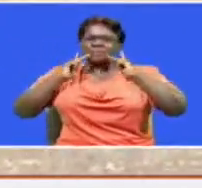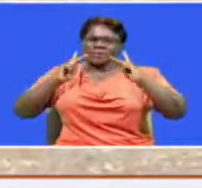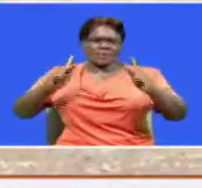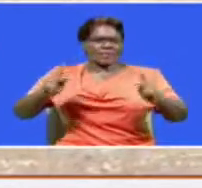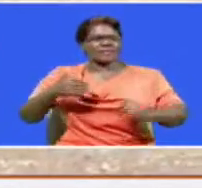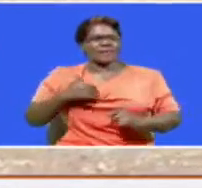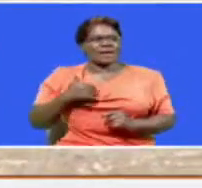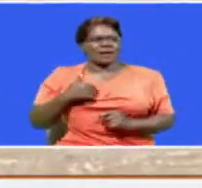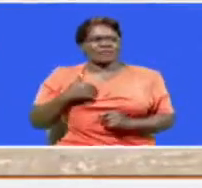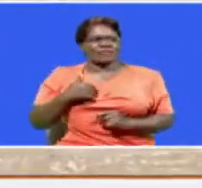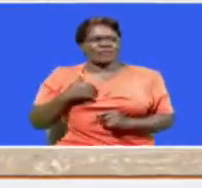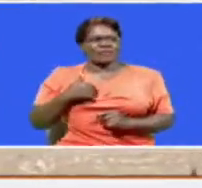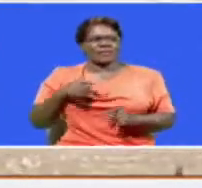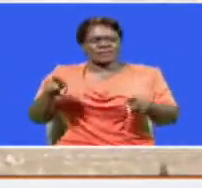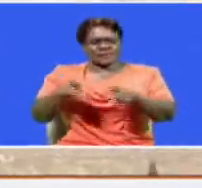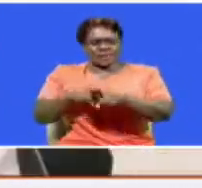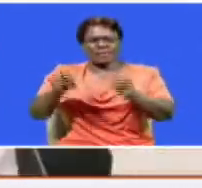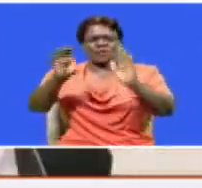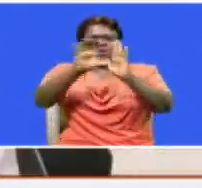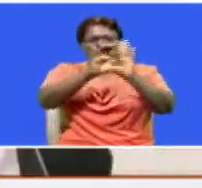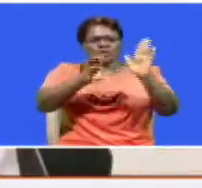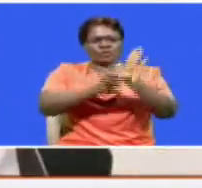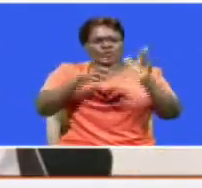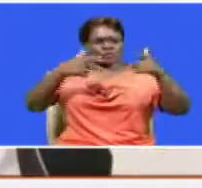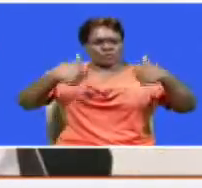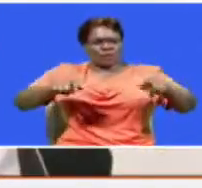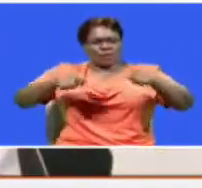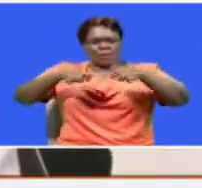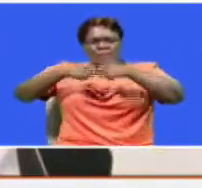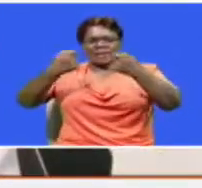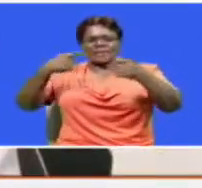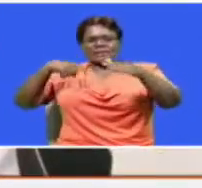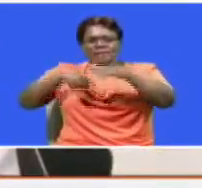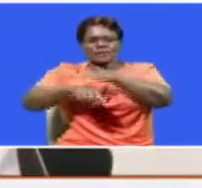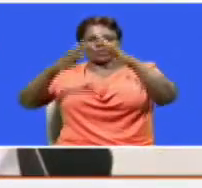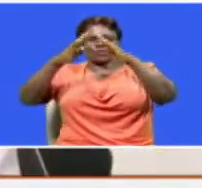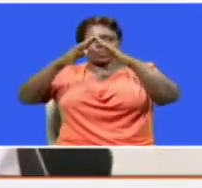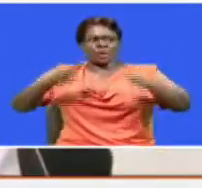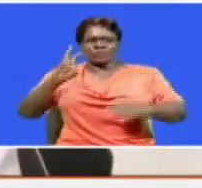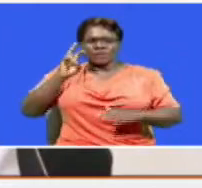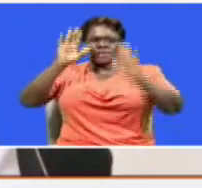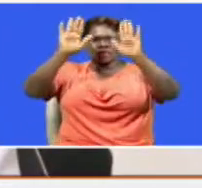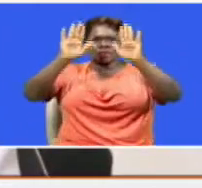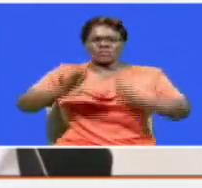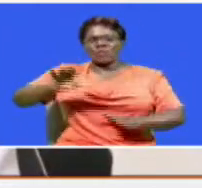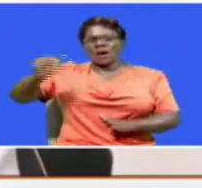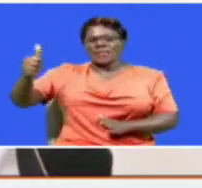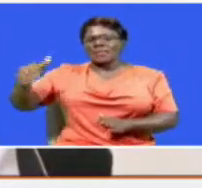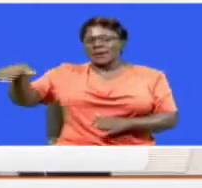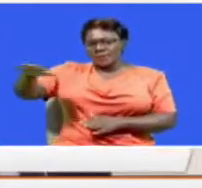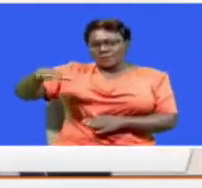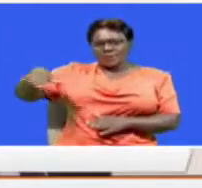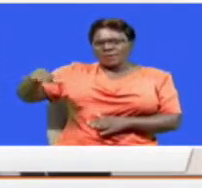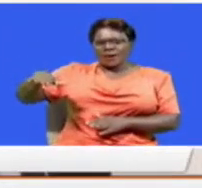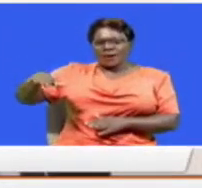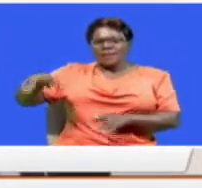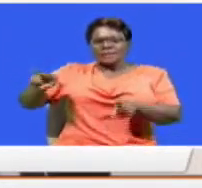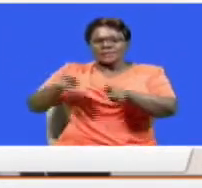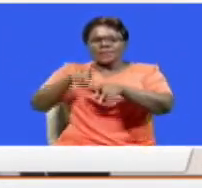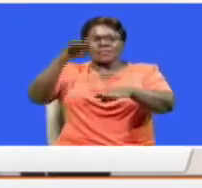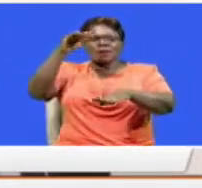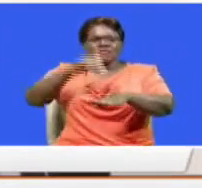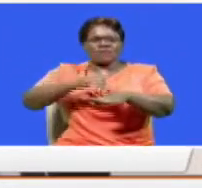amani inavyotakiwa kikatiba. Breaking into homes, as was seen in Kisumu and other places, and